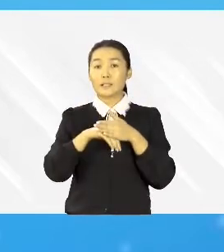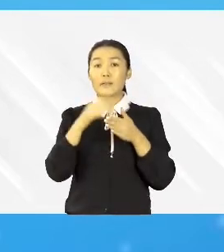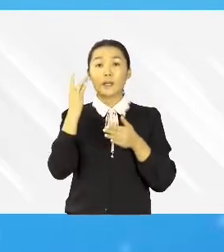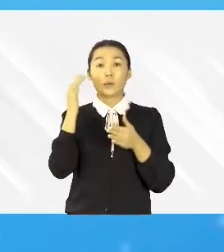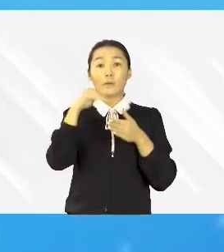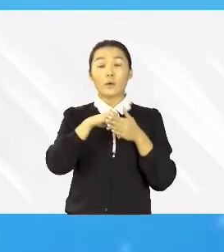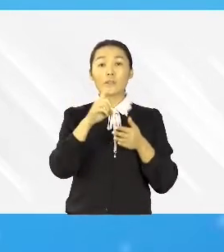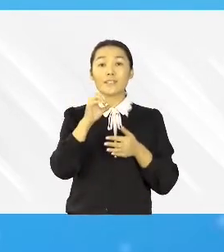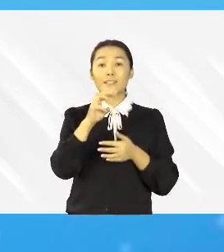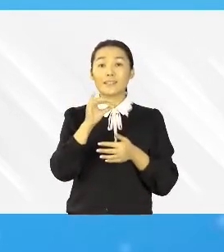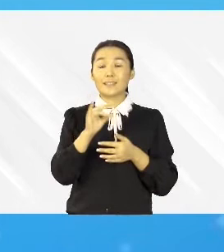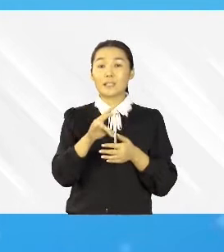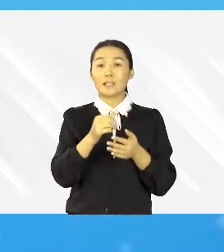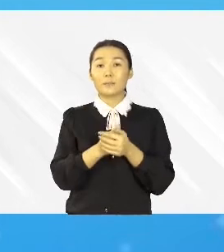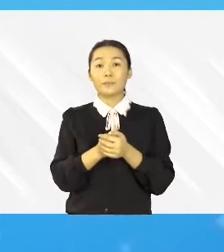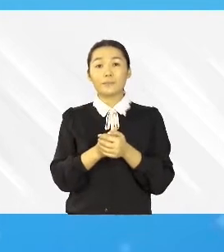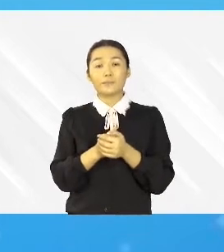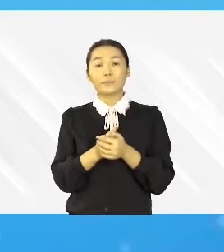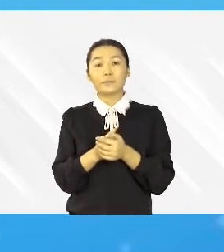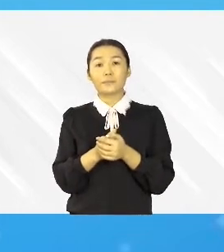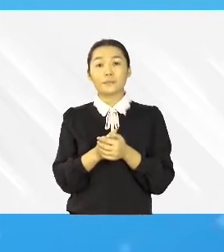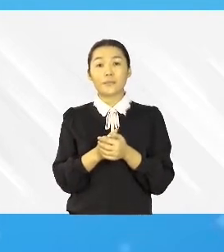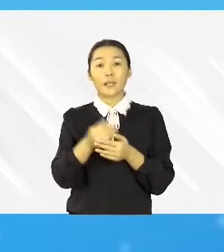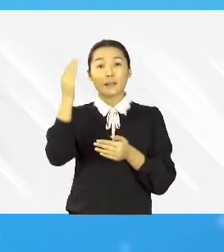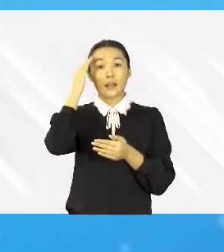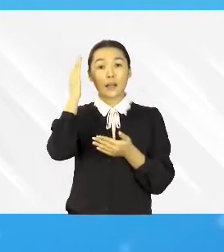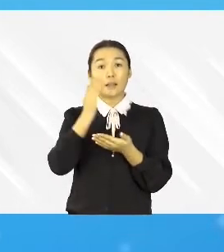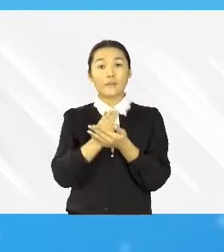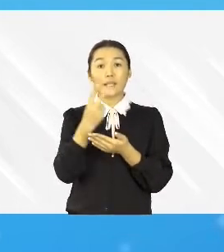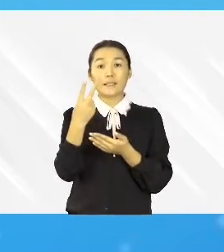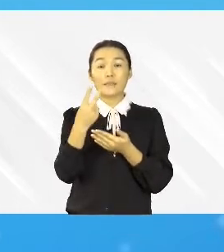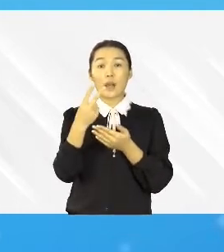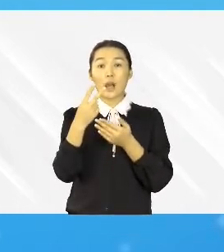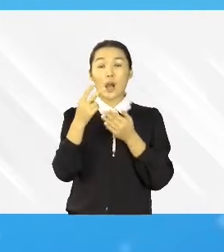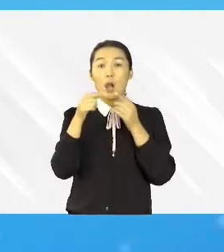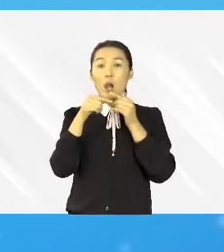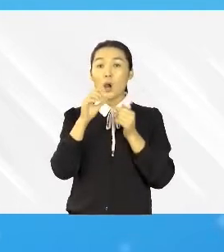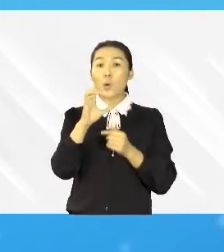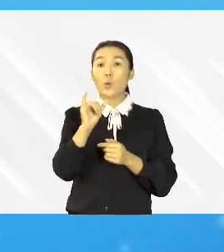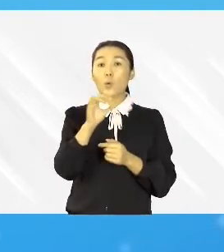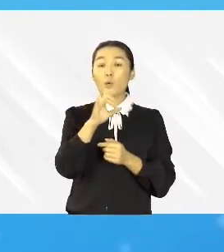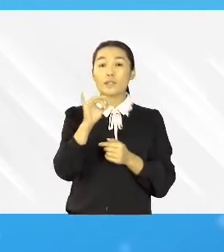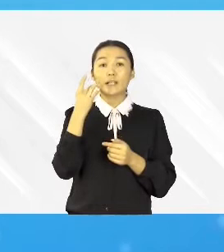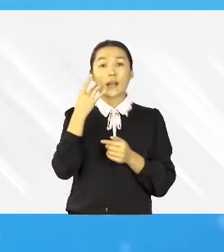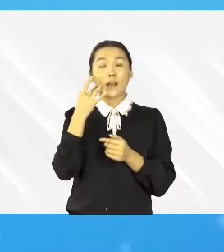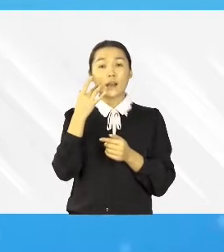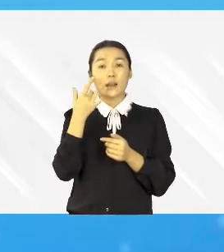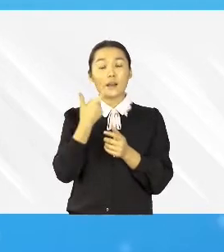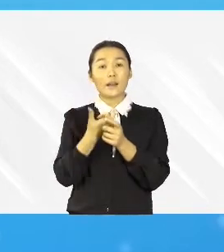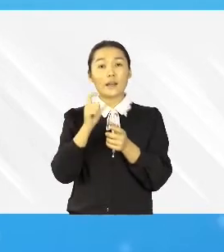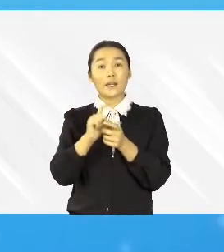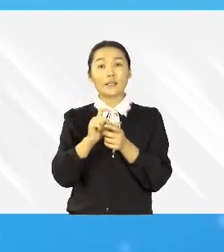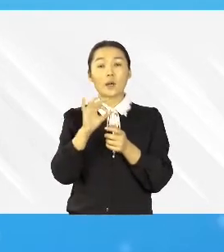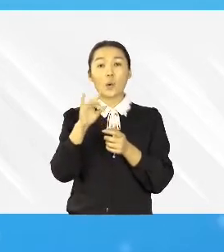отчетливо подразделяется на голову, грудь, брюшко. На голове есть два усика – это органы обоняния и